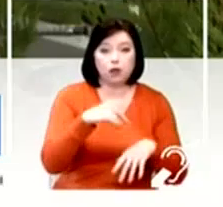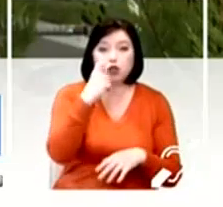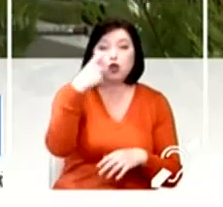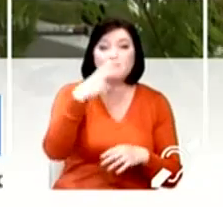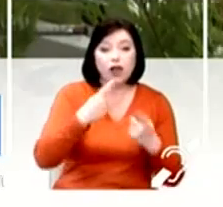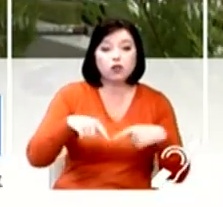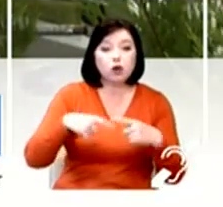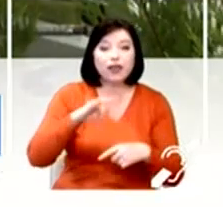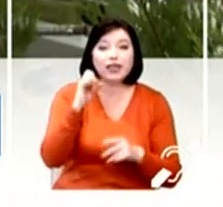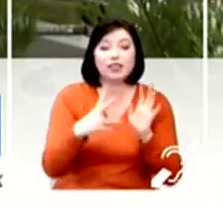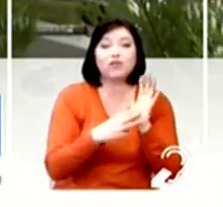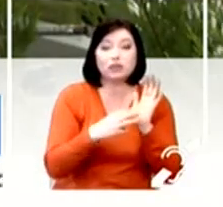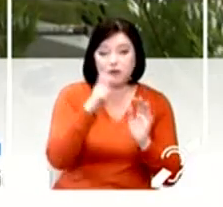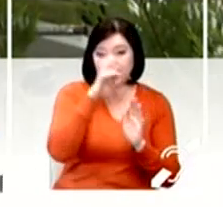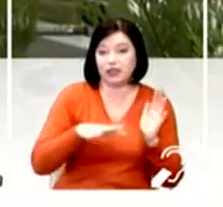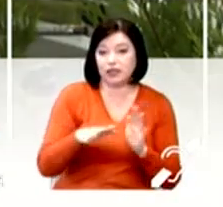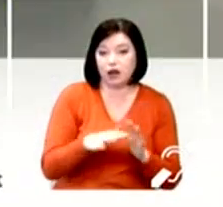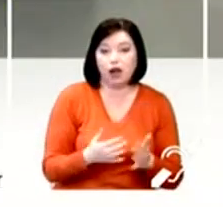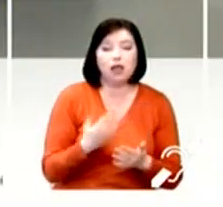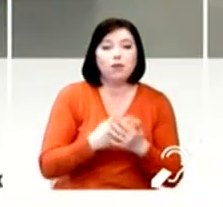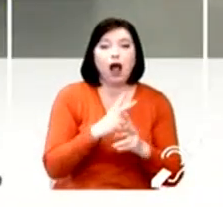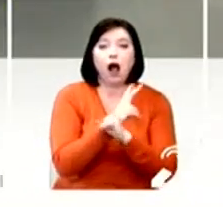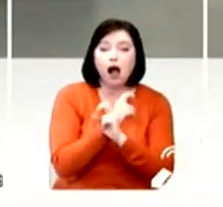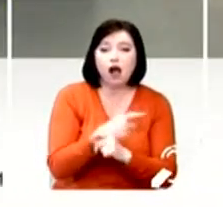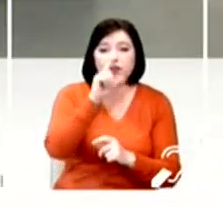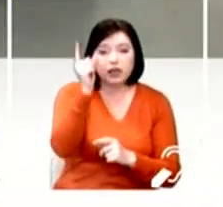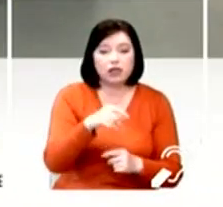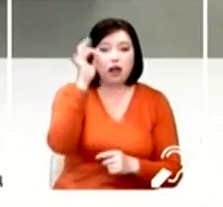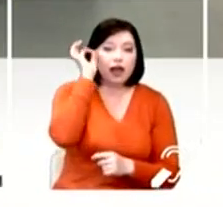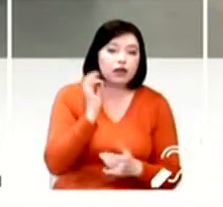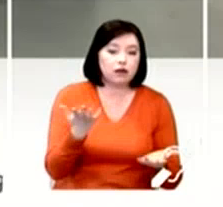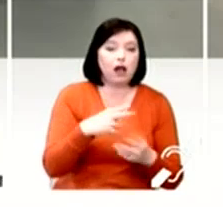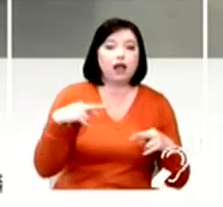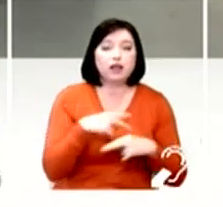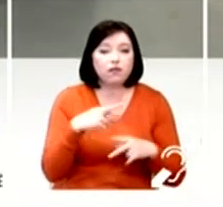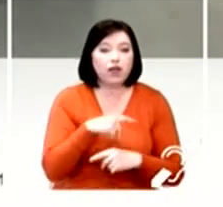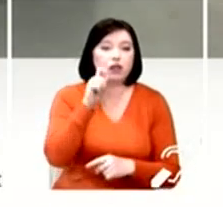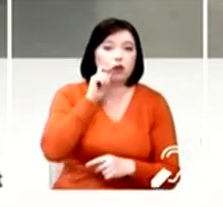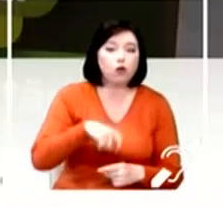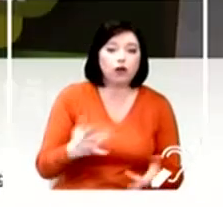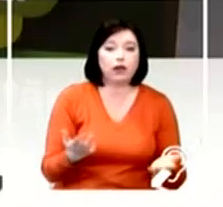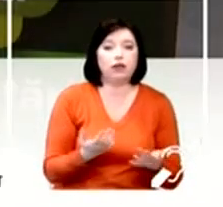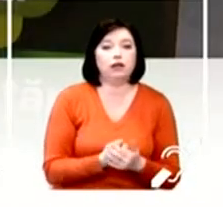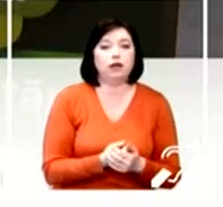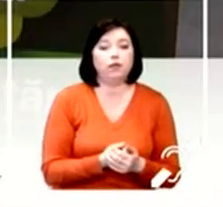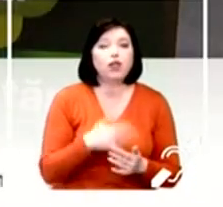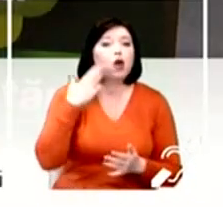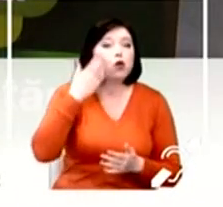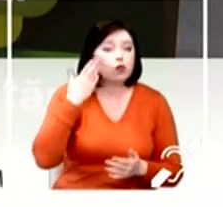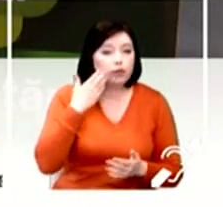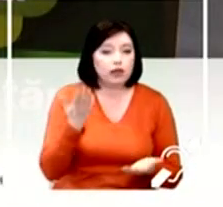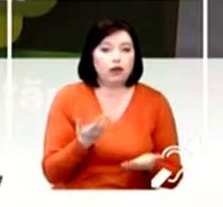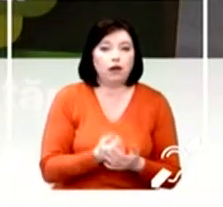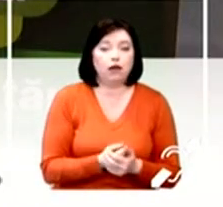de companii din 8 țări, cum sunt Austria, Italia, Germania, Ungaria, Ucraina,